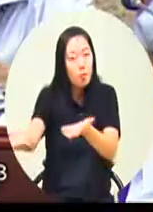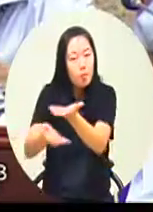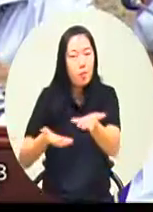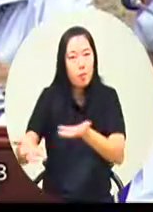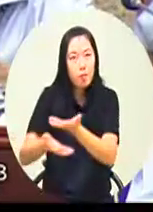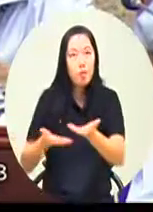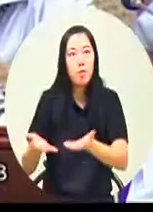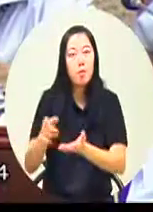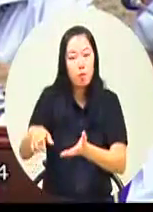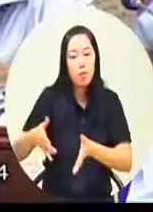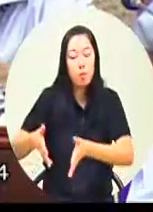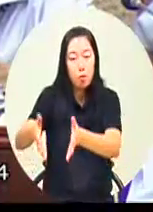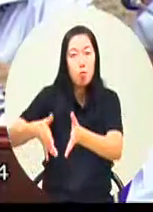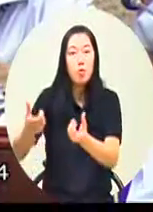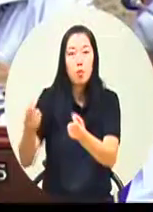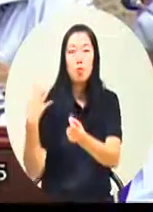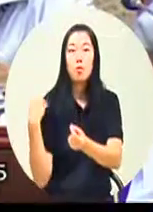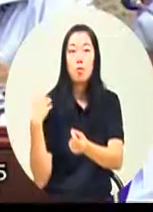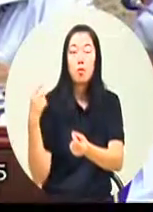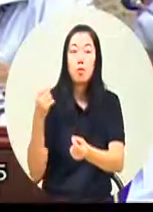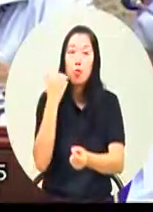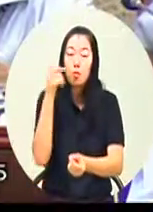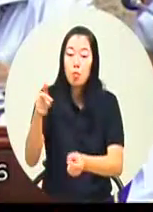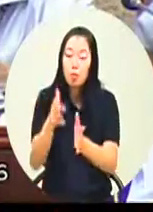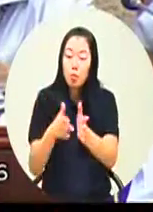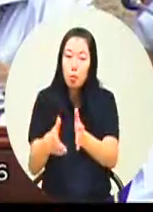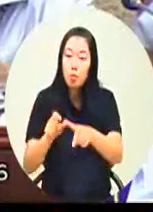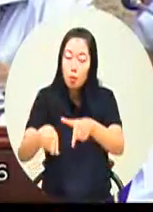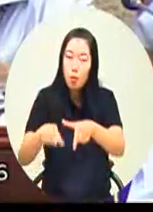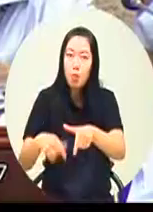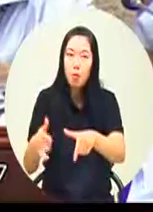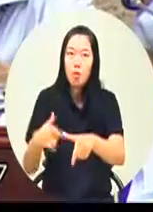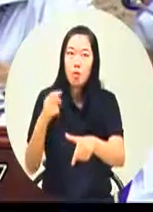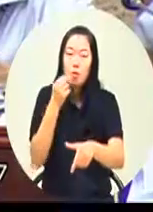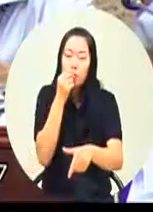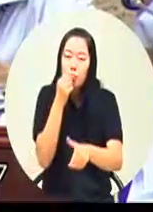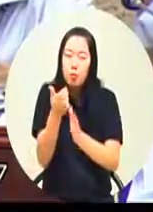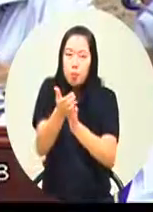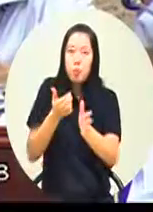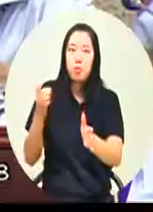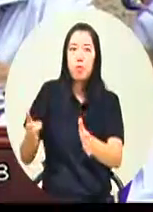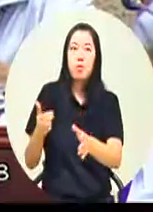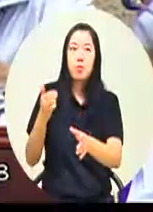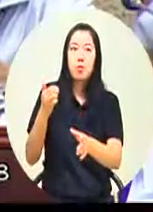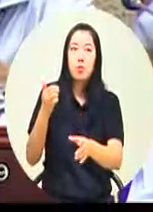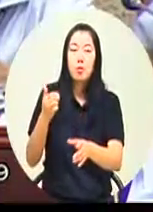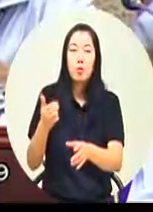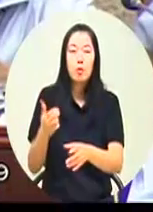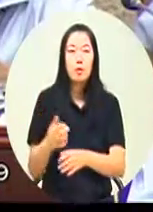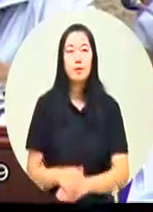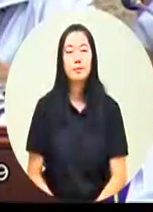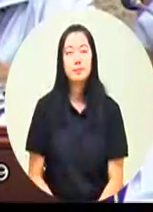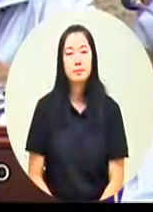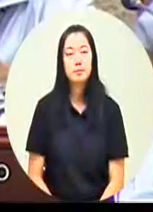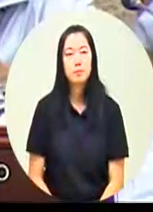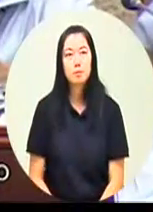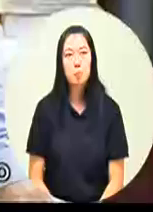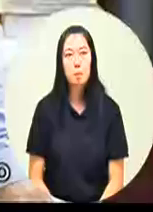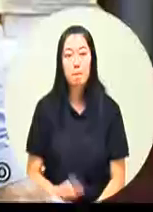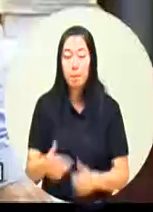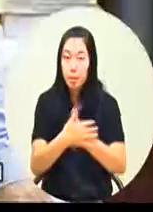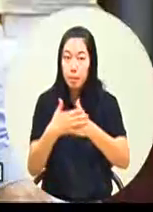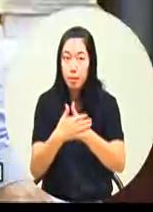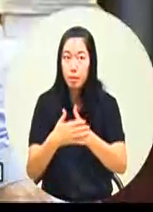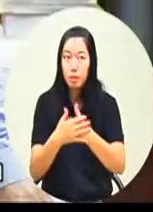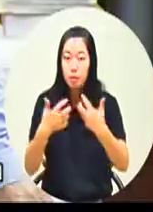有在使用这个路段，那如果说台铁这个路段可以 早点那个迁移 潮州线 的话， 潮州米契合吗？维修机场当时